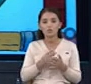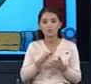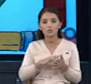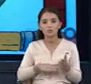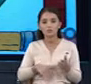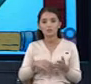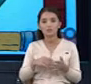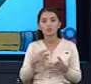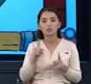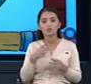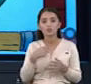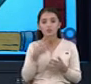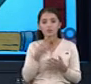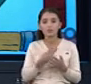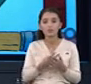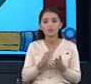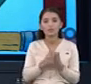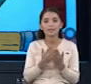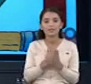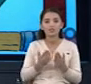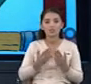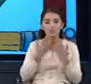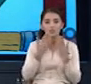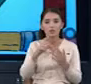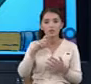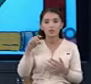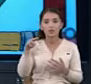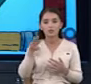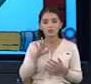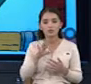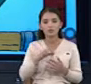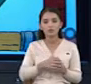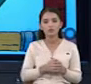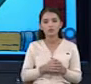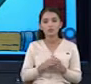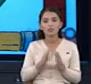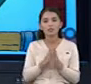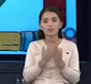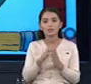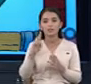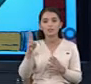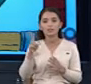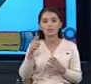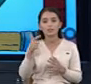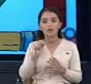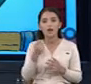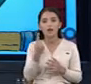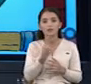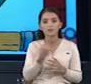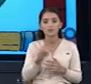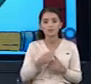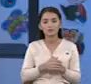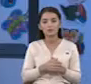Смотрим дальше. Что мы видим? Книга. Читаем. Это книга. Это